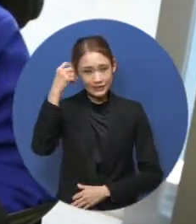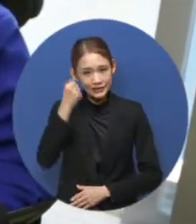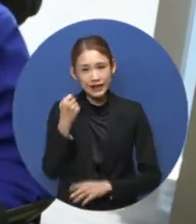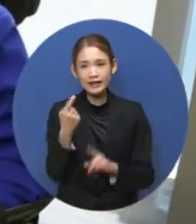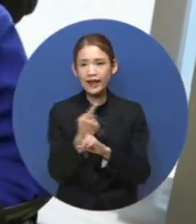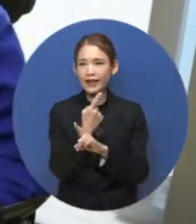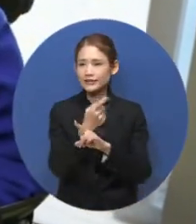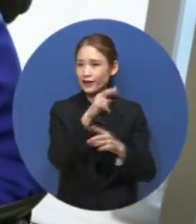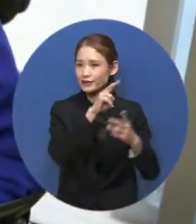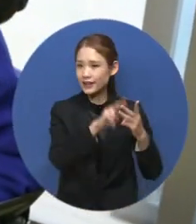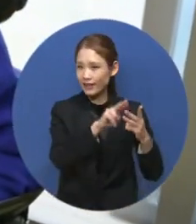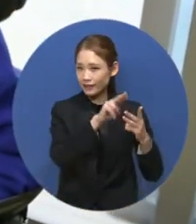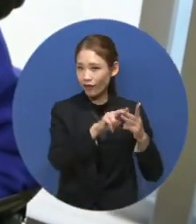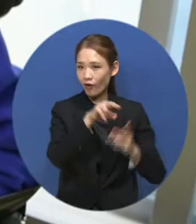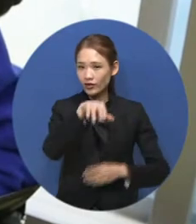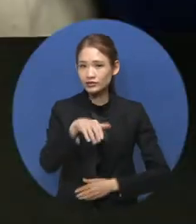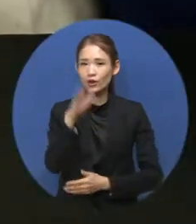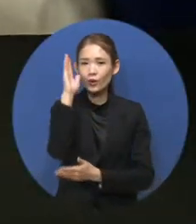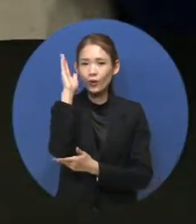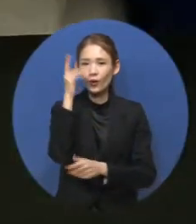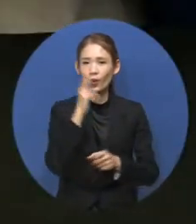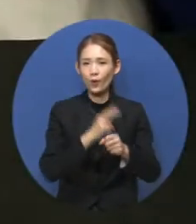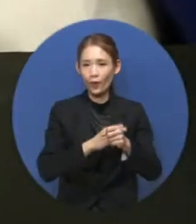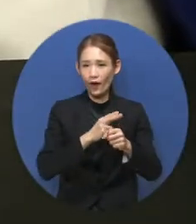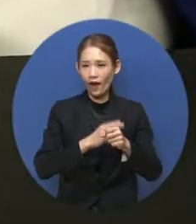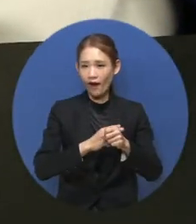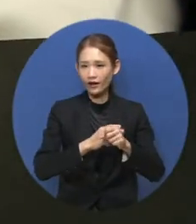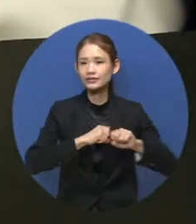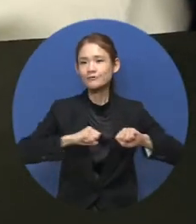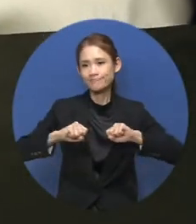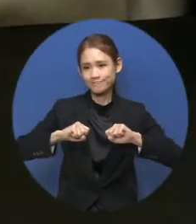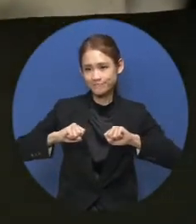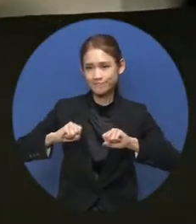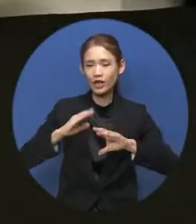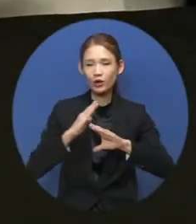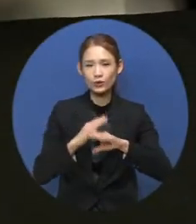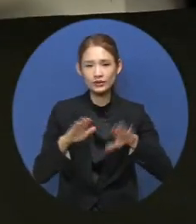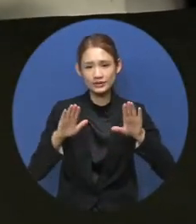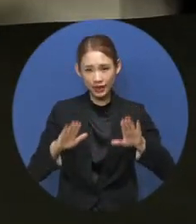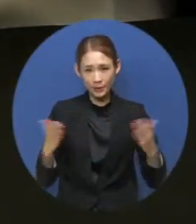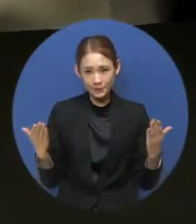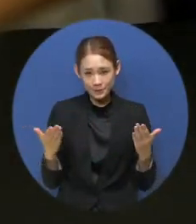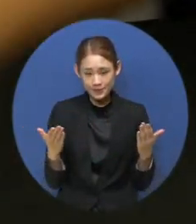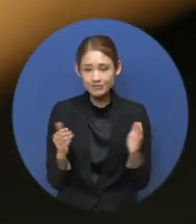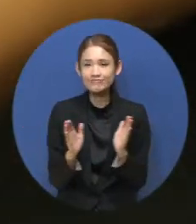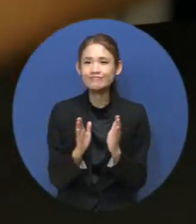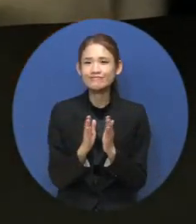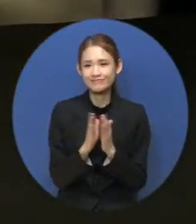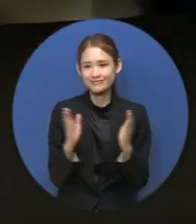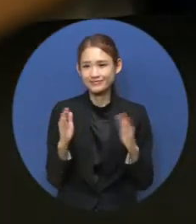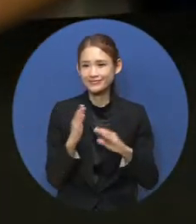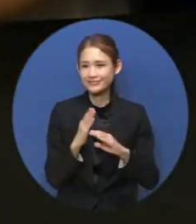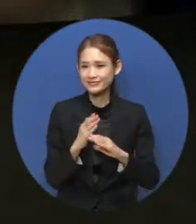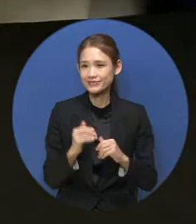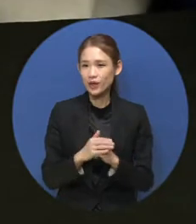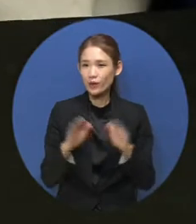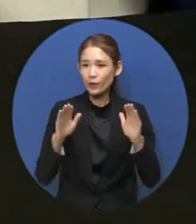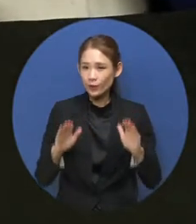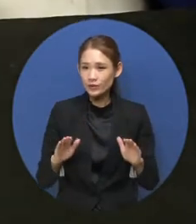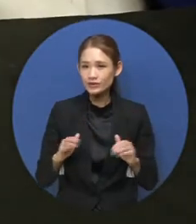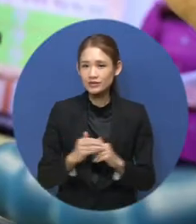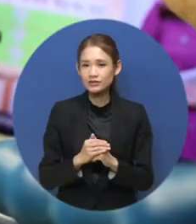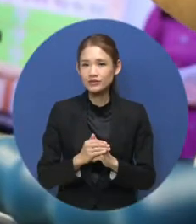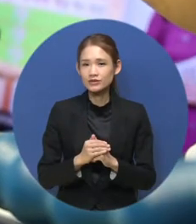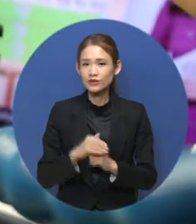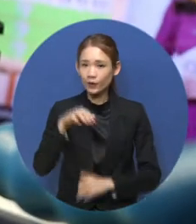한국장애인식개선교육센터에서 교육 강사로 활동 중인 원준 씨가 본업으로 돌아가는 순간입니다. 오늘은